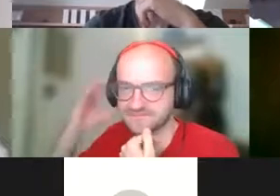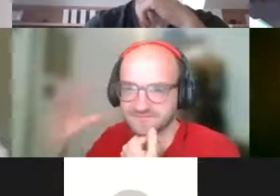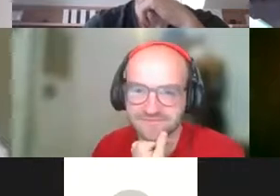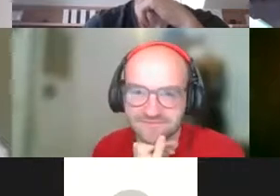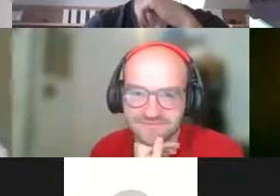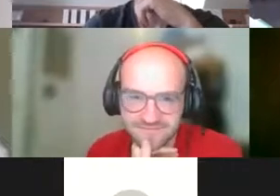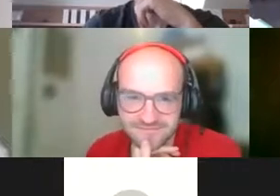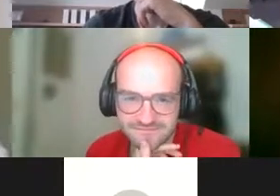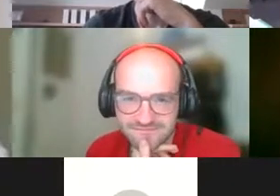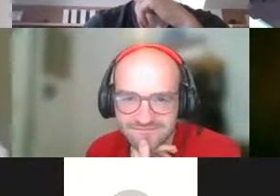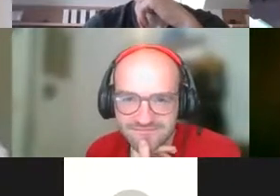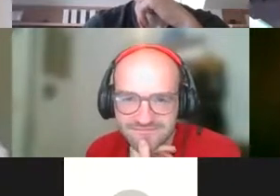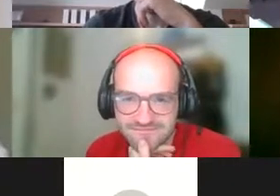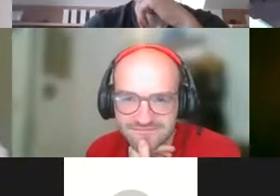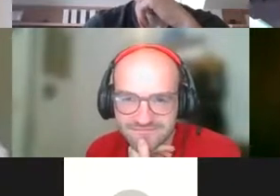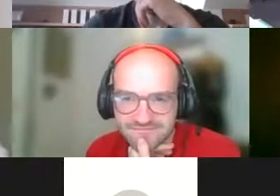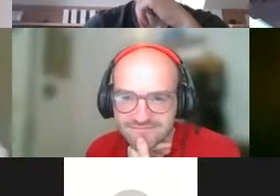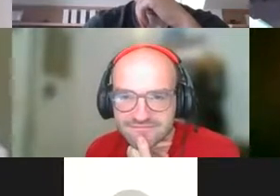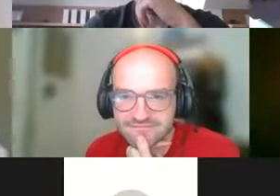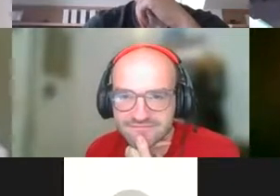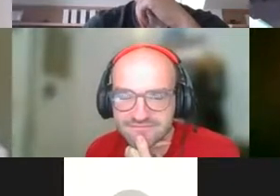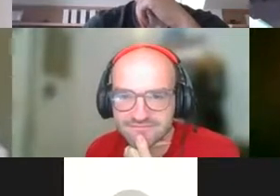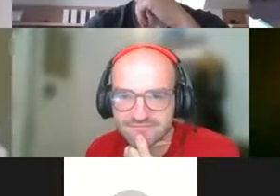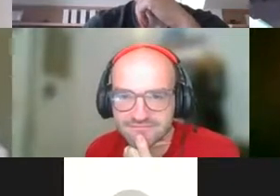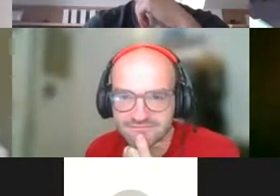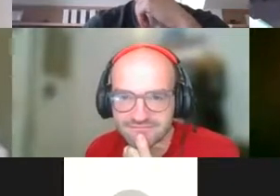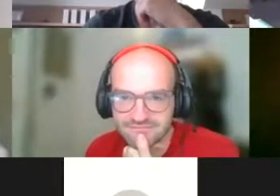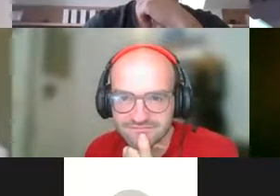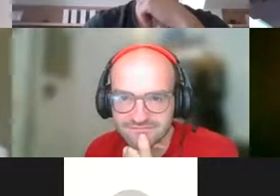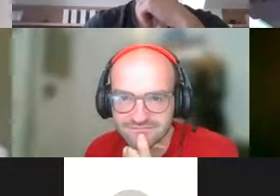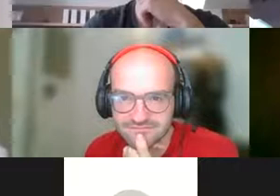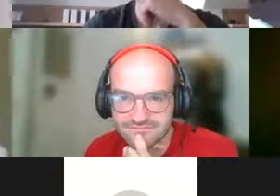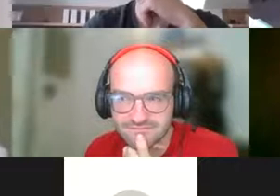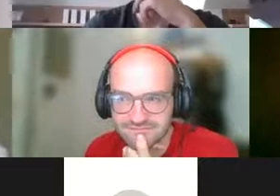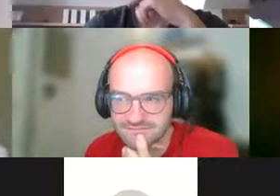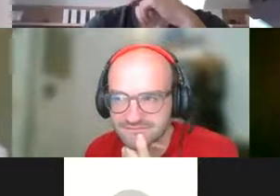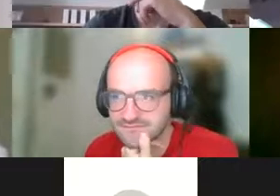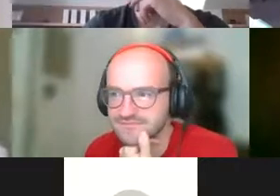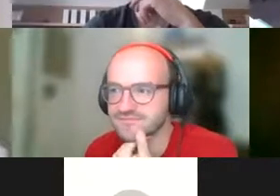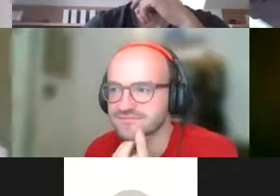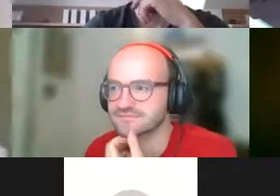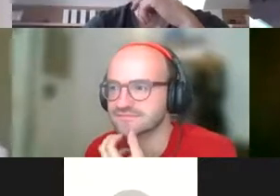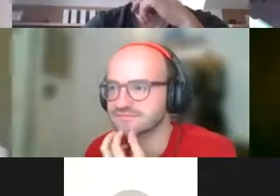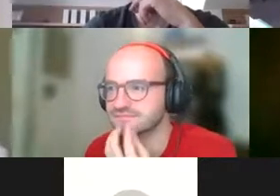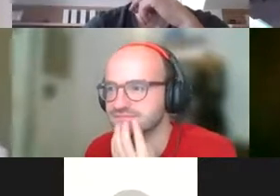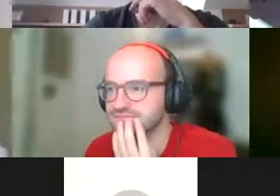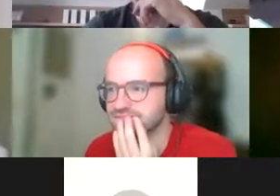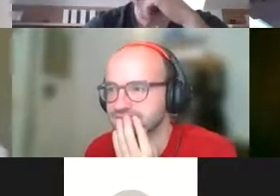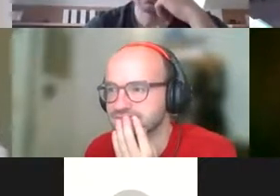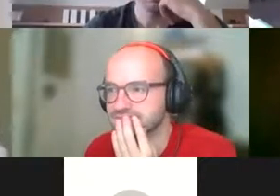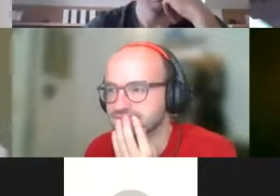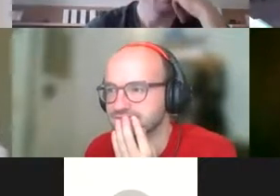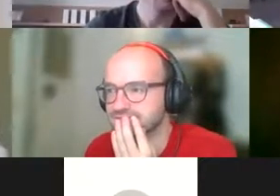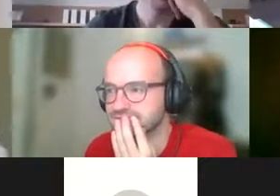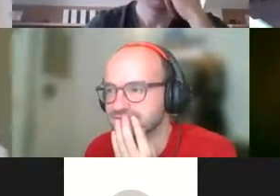zomerspeelplein. Maar het is hier niet de gewoonte om op voorhand in te schrijven. Dus dat de kinderen gewoon de dag zelf